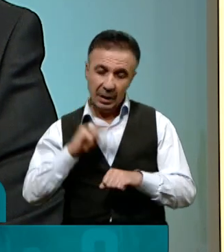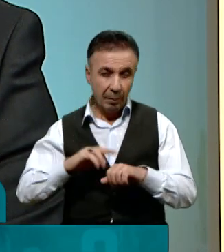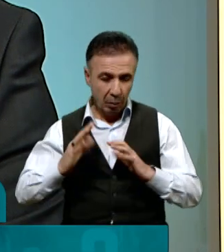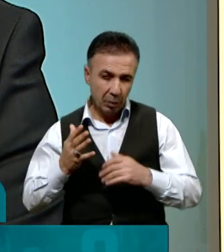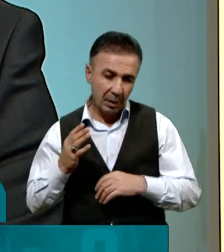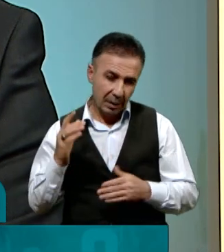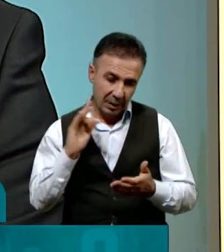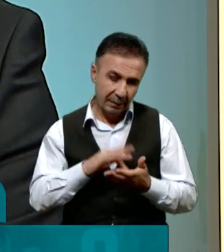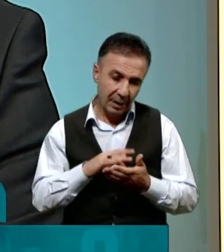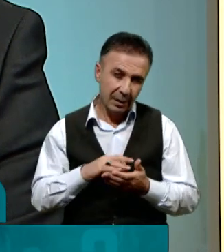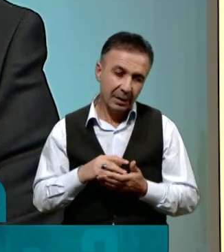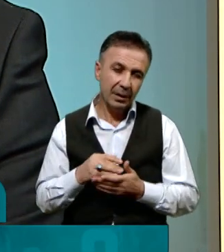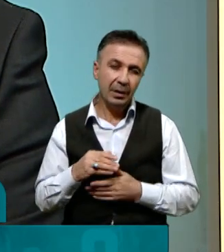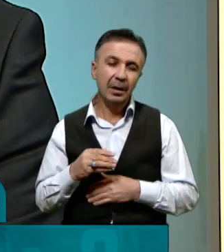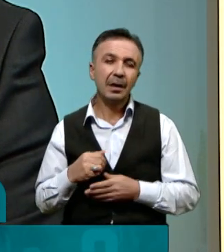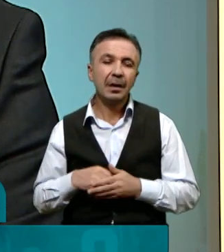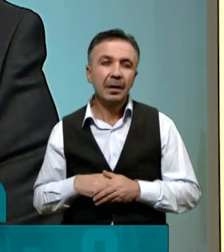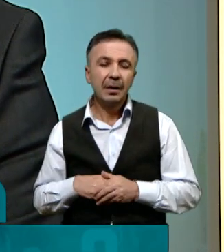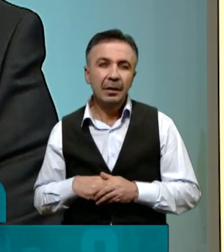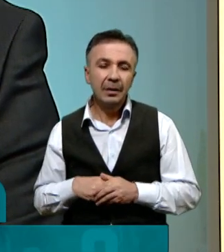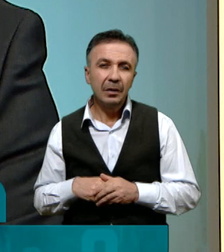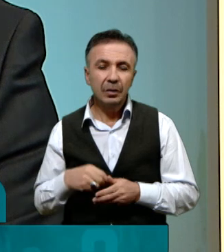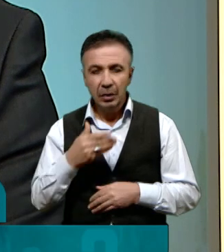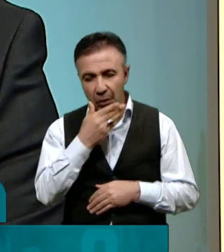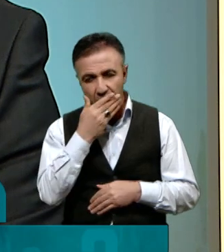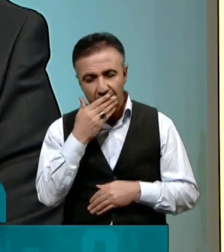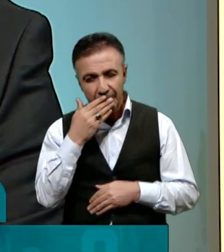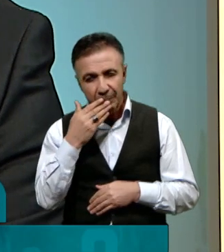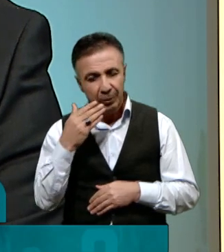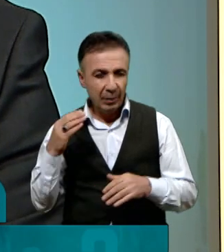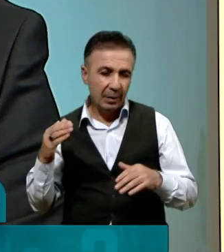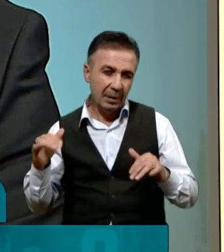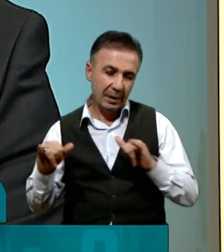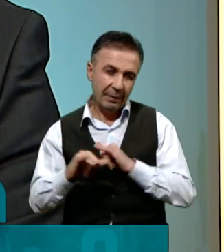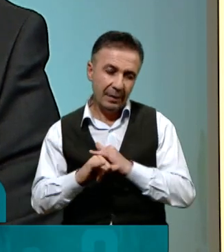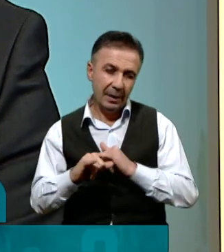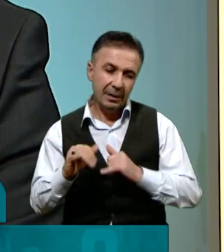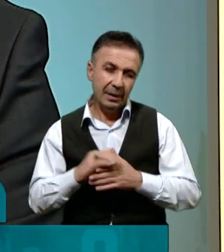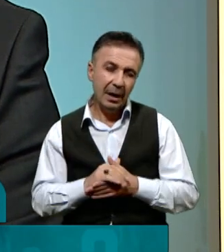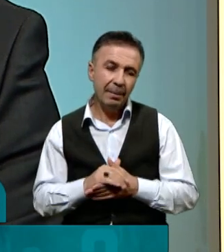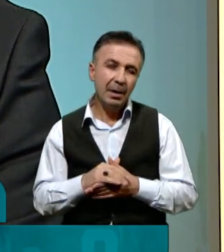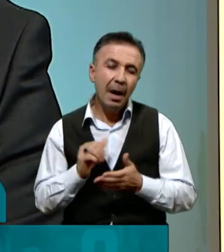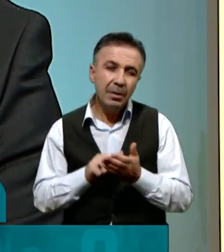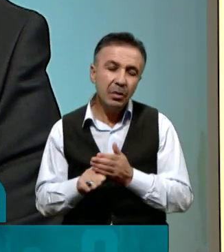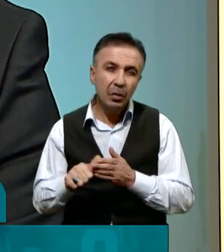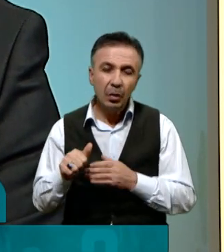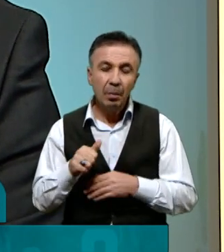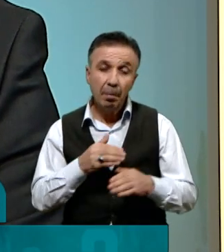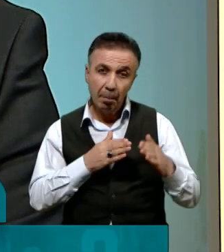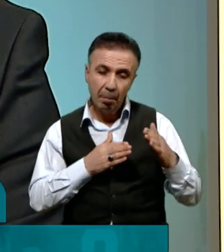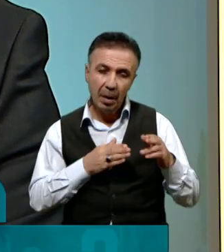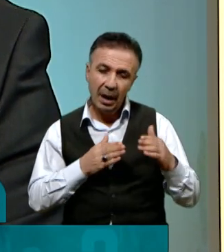kefaretidir, zahar kefaretidir, katil kefaretidir, bir yan kefaretler var. Hı hı. Bunların her birisinde tutulan oruçlar nedir? Peş peşe